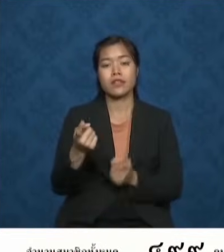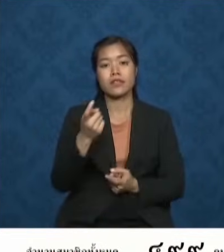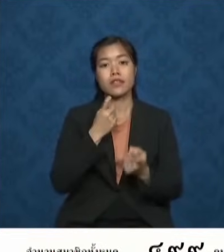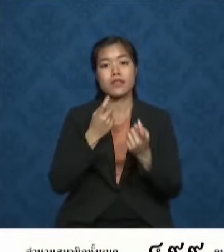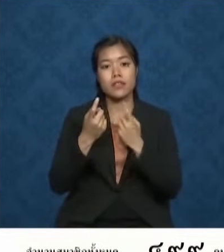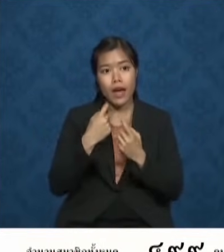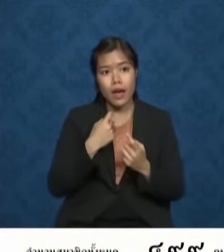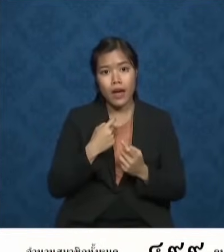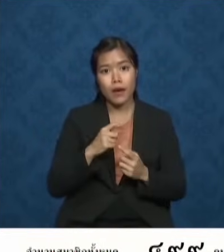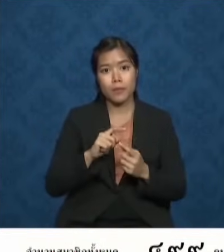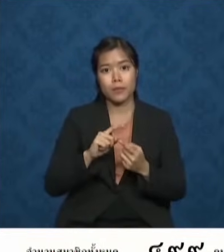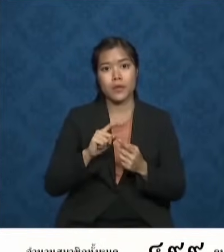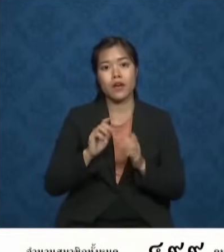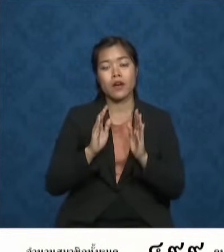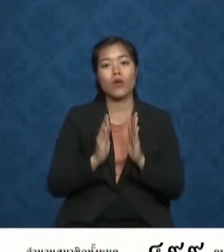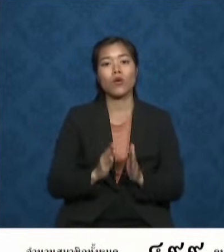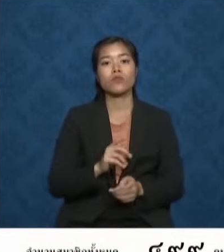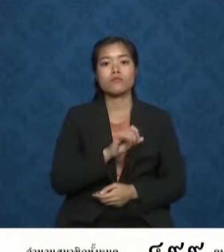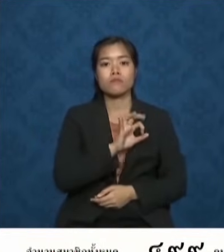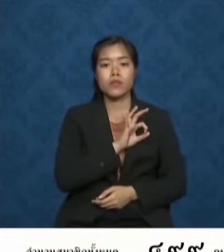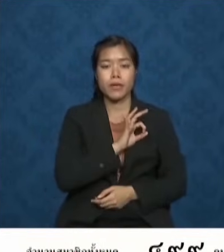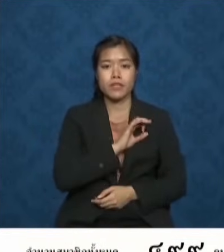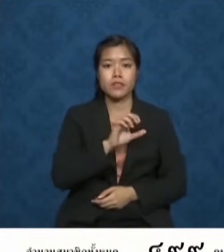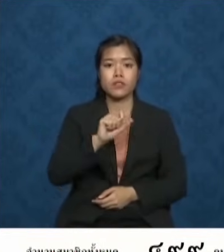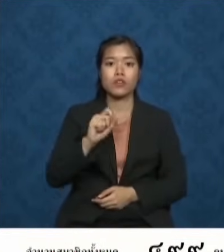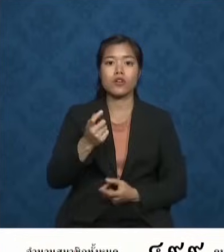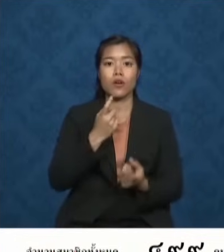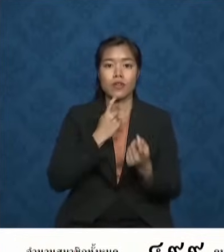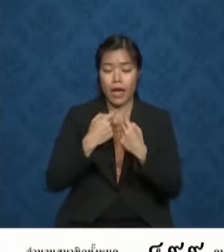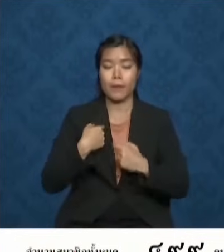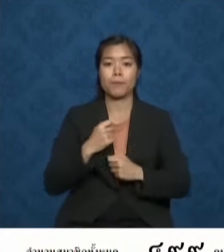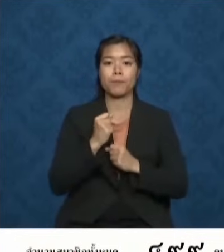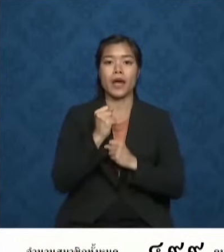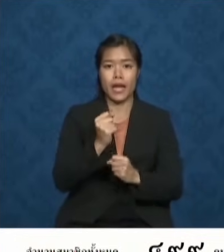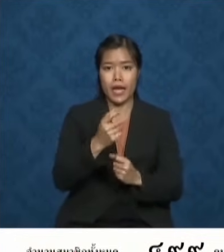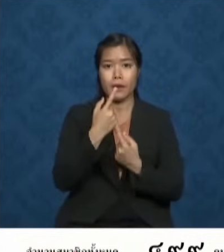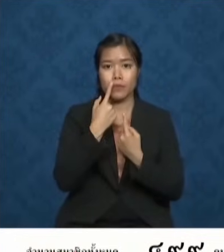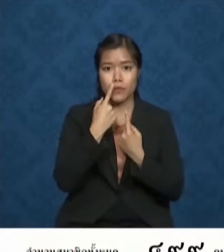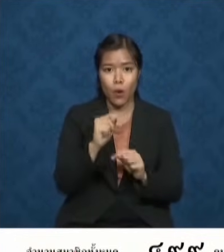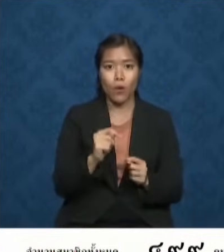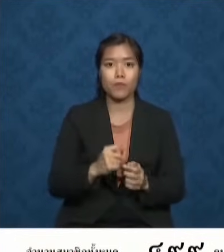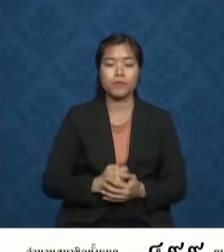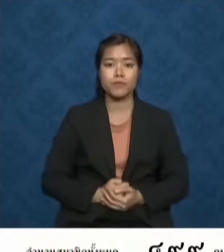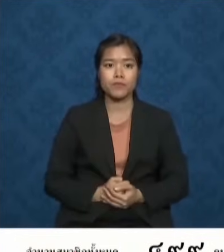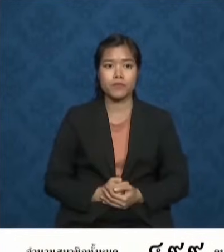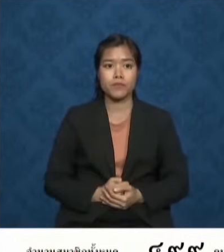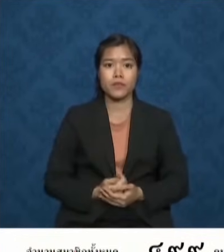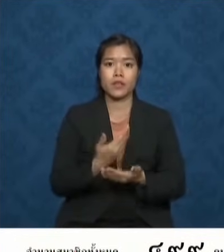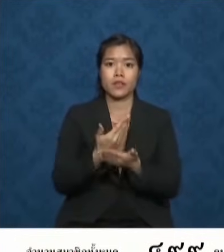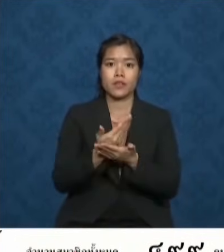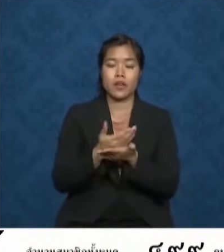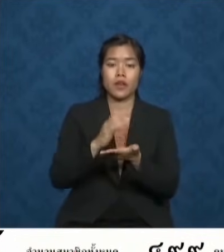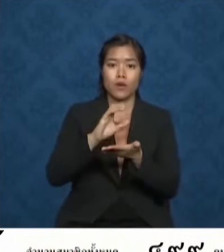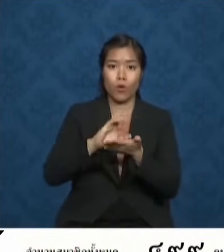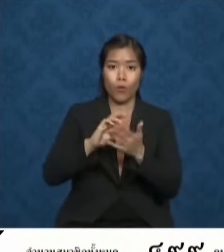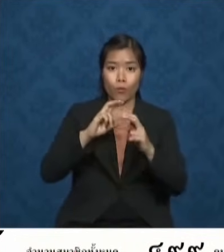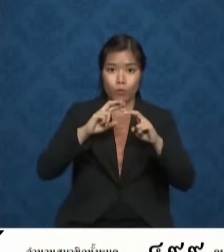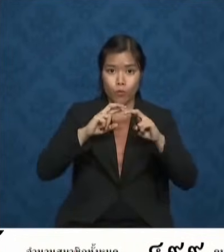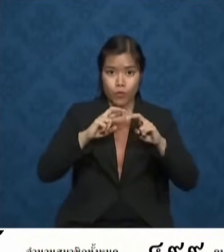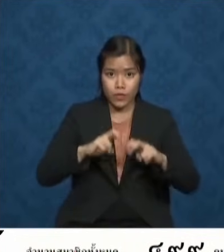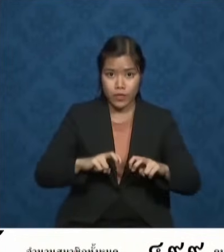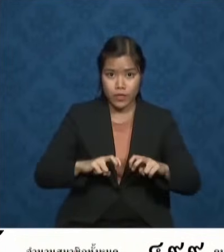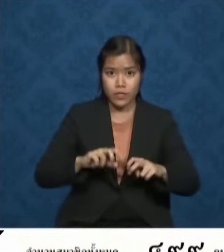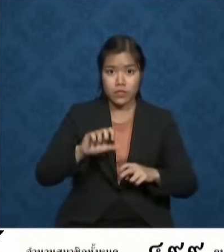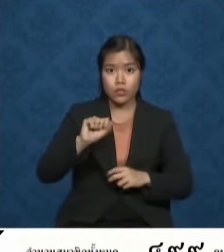ที่เพื่อนสมาชิกได้ถามมาผมก็พยายามจะตอบให้นะครับงบวิจัย